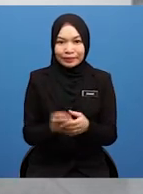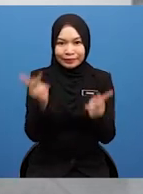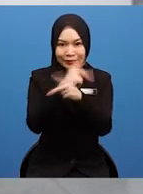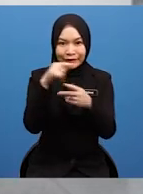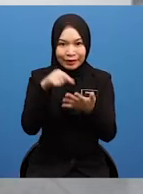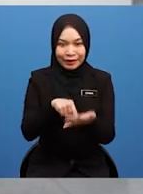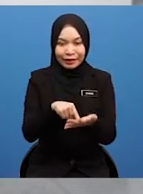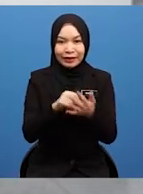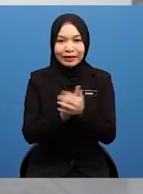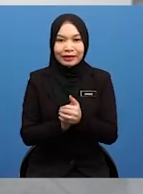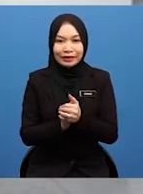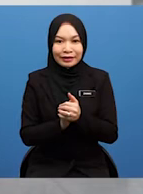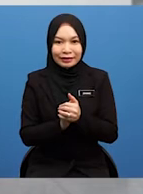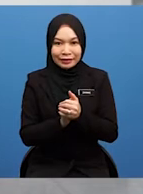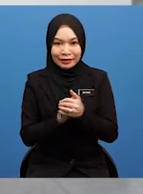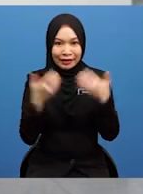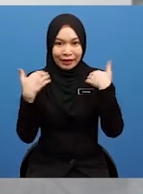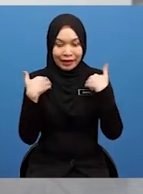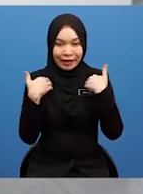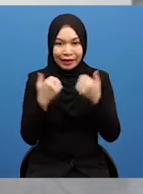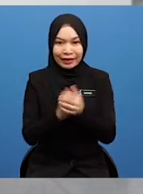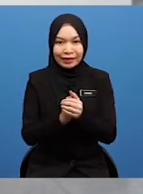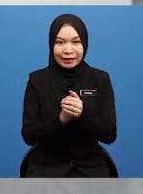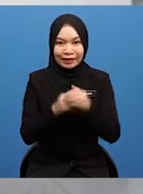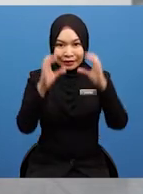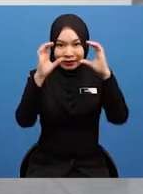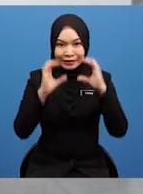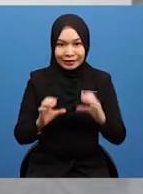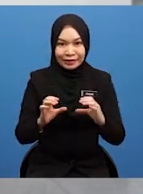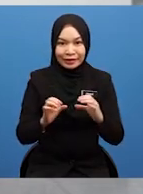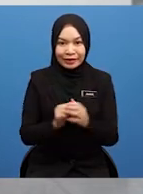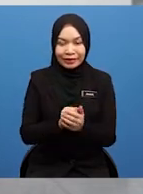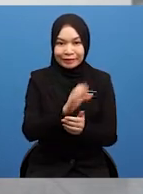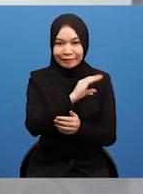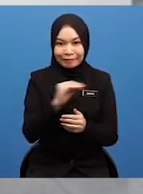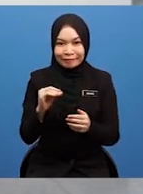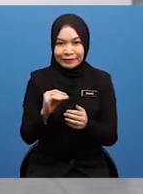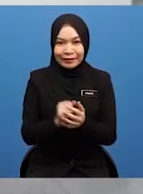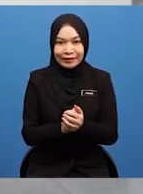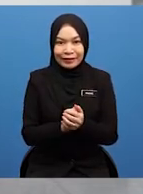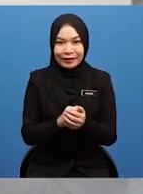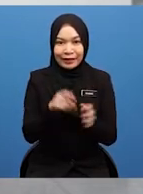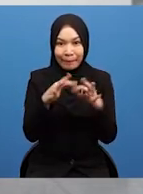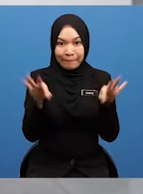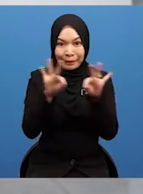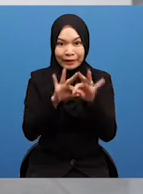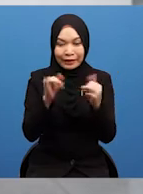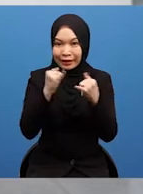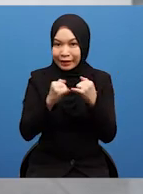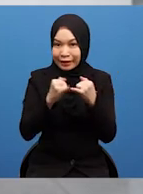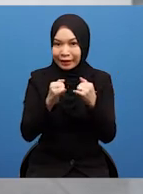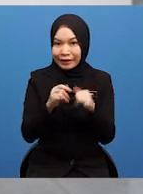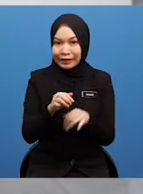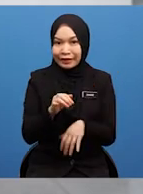cadangan pengkayaan atau perekaan dan penghasilan karya dan akhir sekali paling penting peringkat terakhir yang